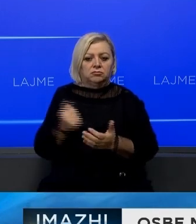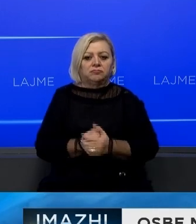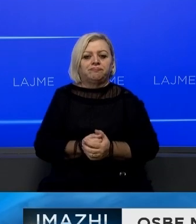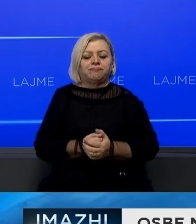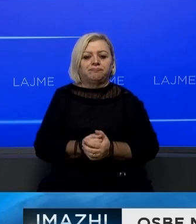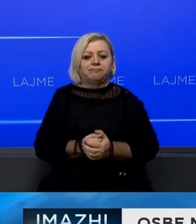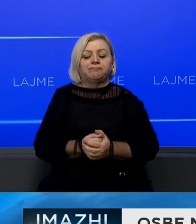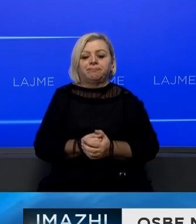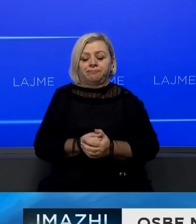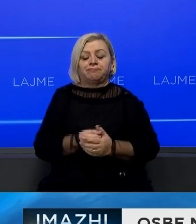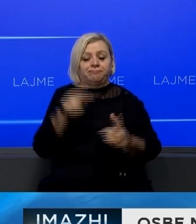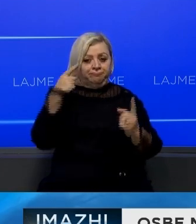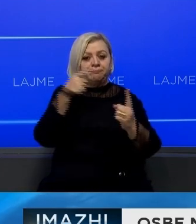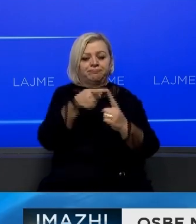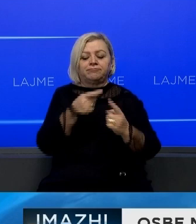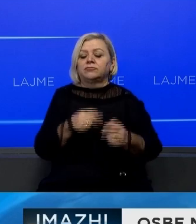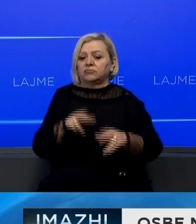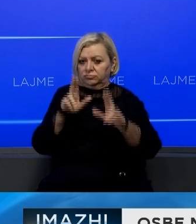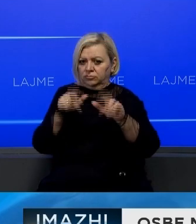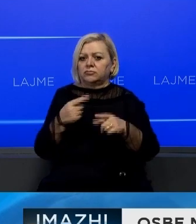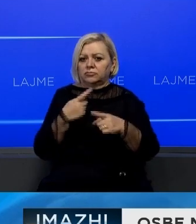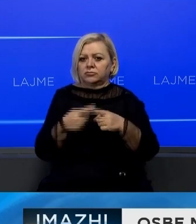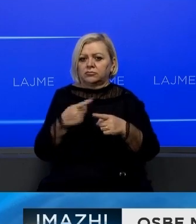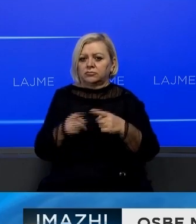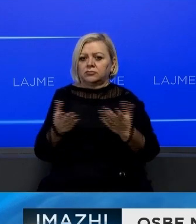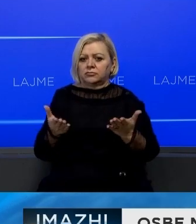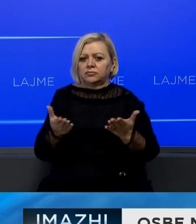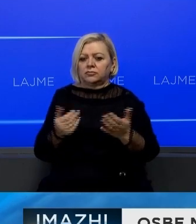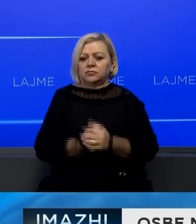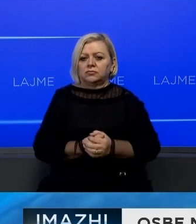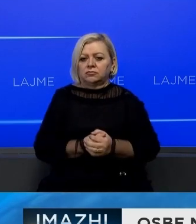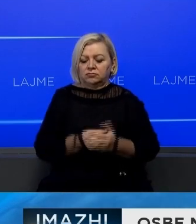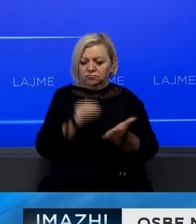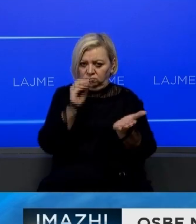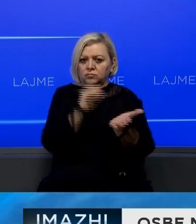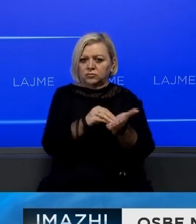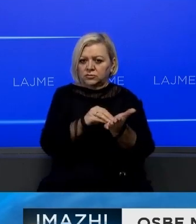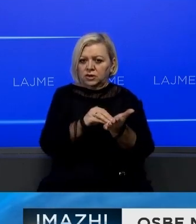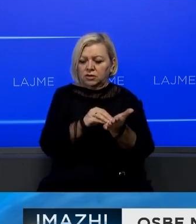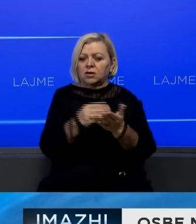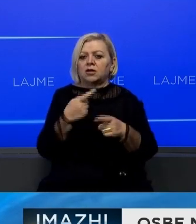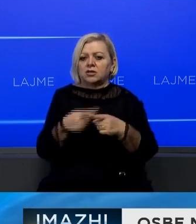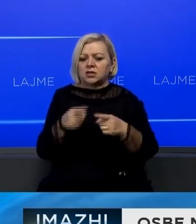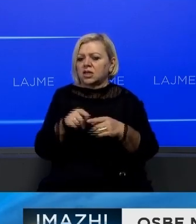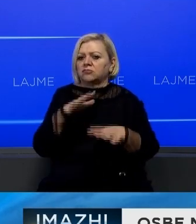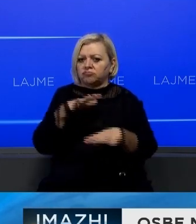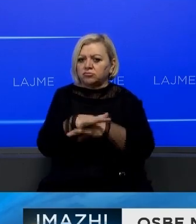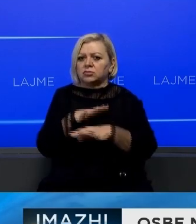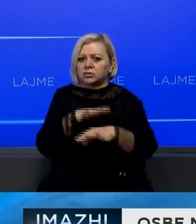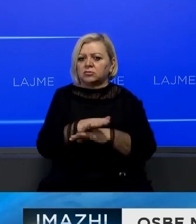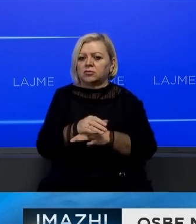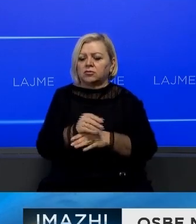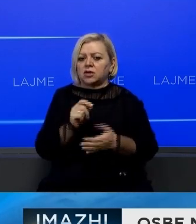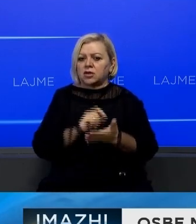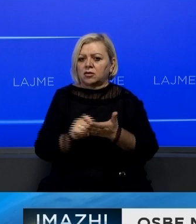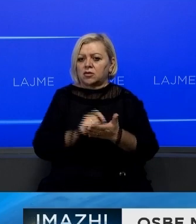në këtë gjë, ka pasur raste dhe kemi regjistruar këto raste, incidente